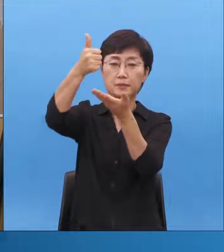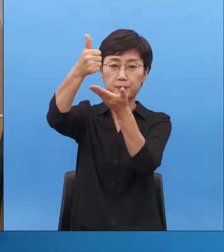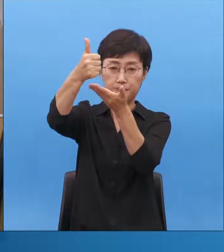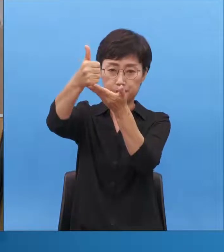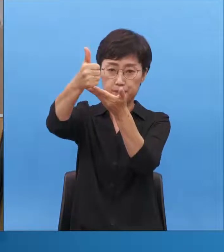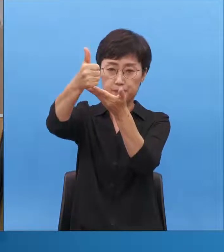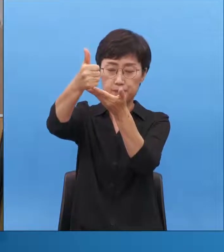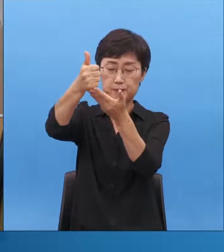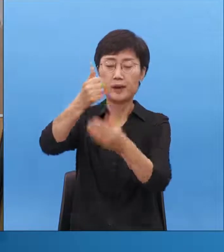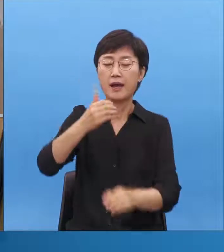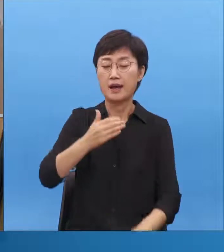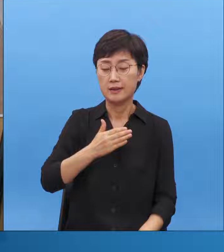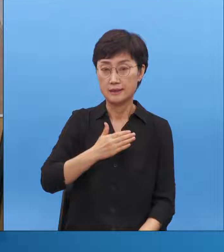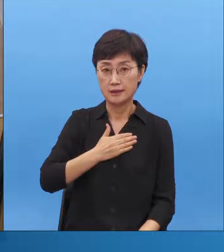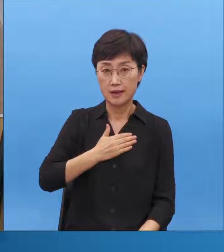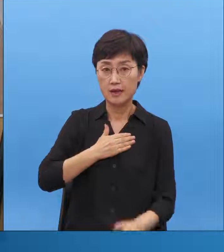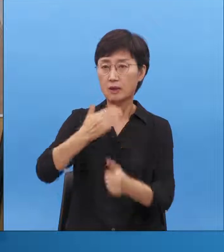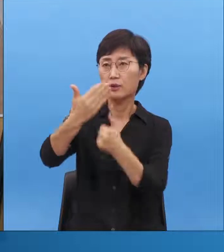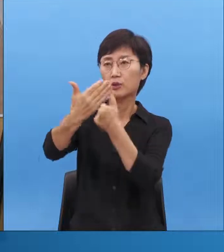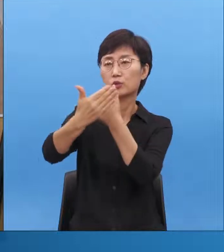날